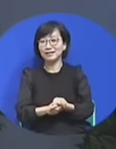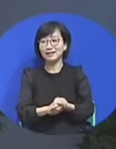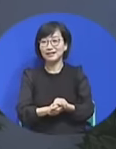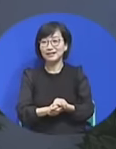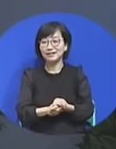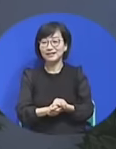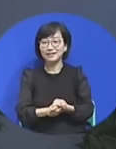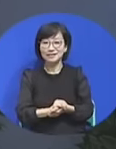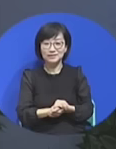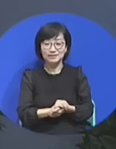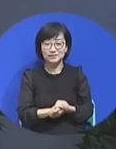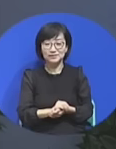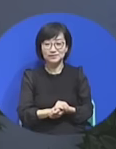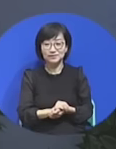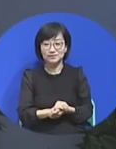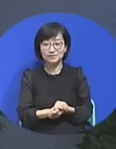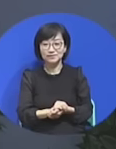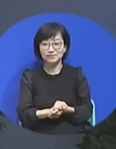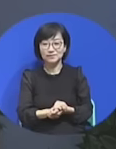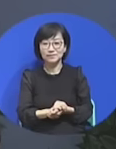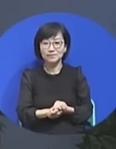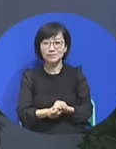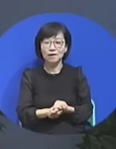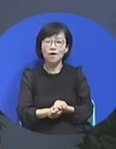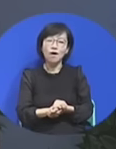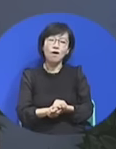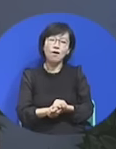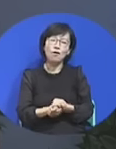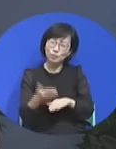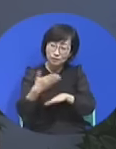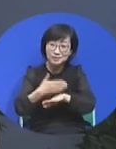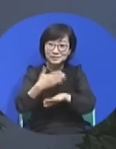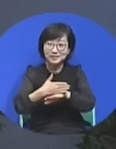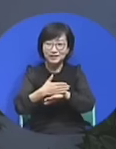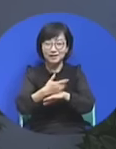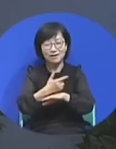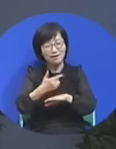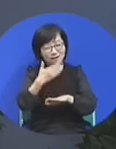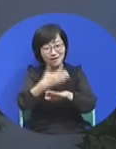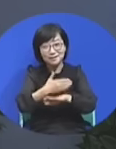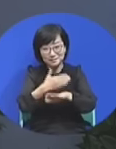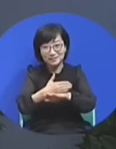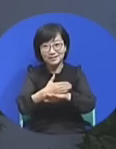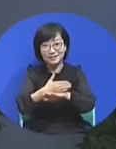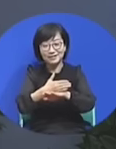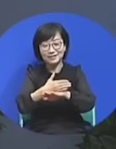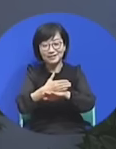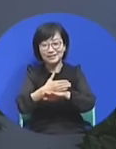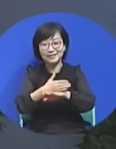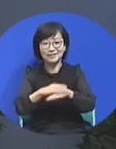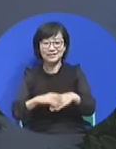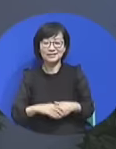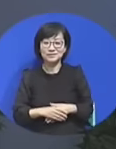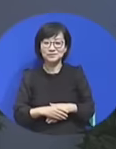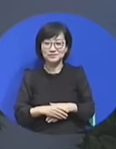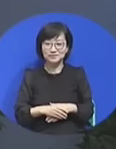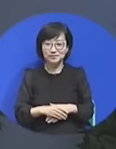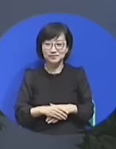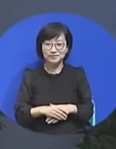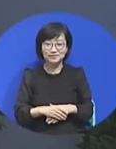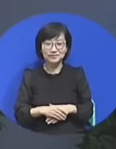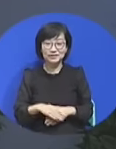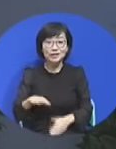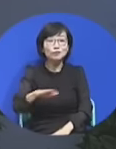His light, and God's kingdom will come upon that field. 아니 얼마나 감사한 일입니까? Then we should be most thankful. 그 감사를 말해요. It's speaking about that thanksgiving.